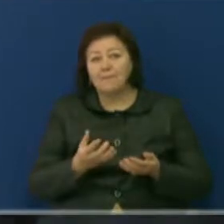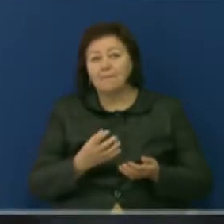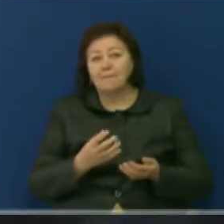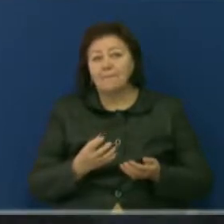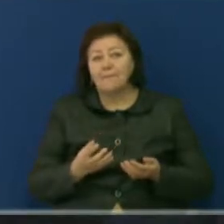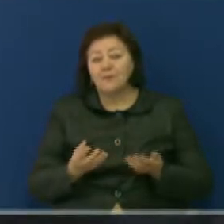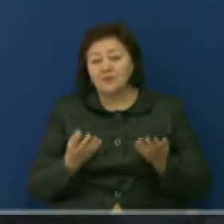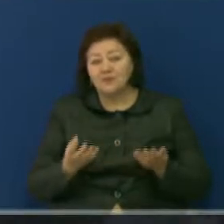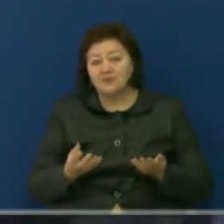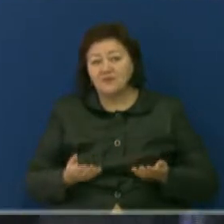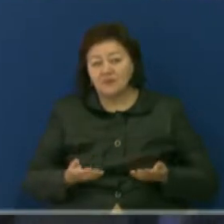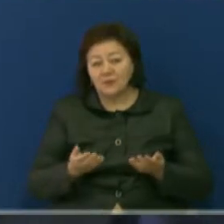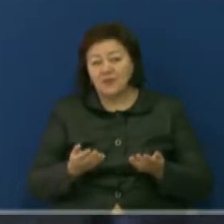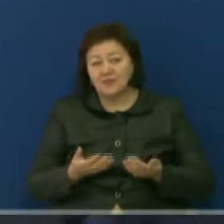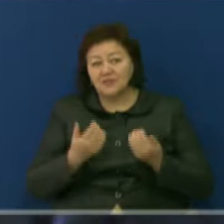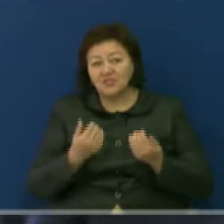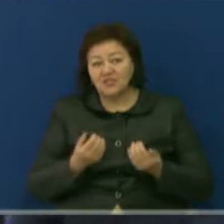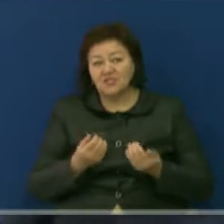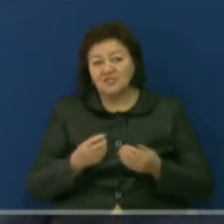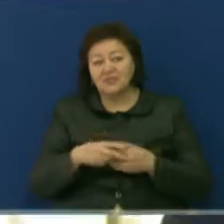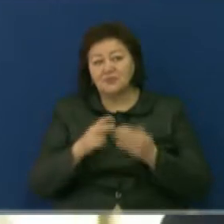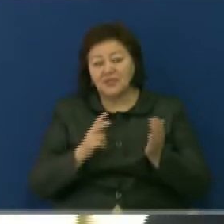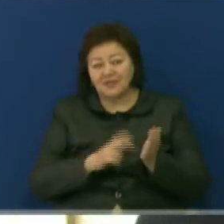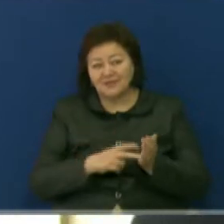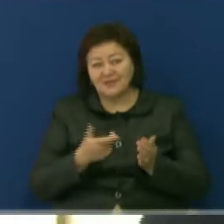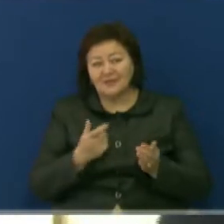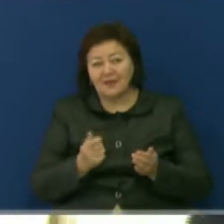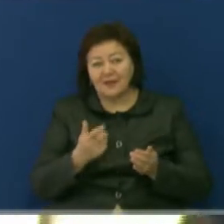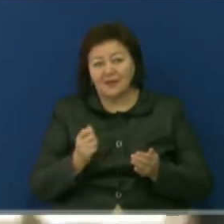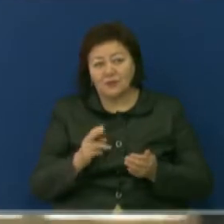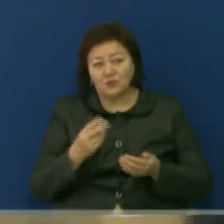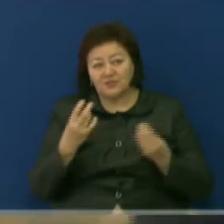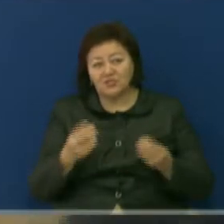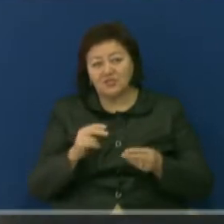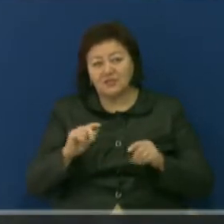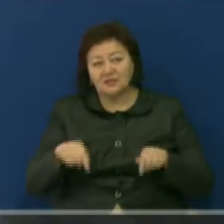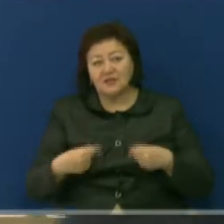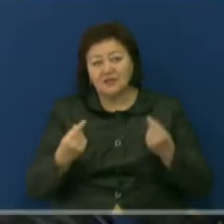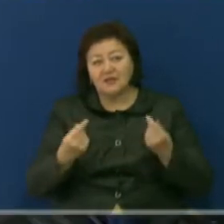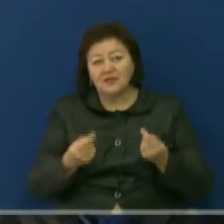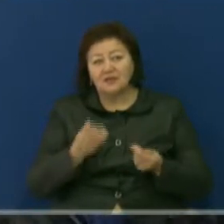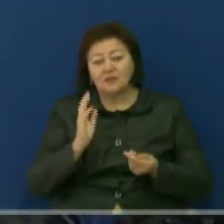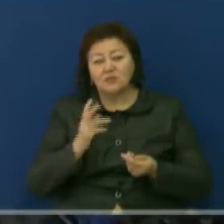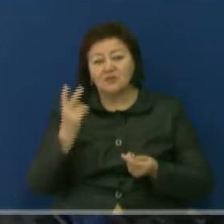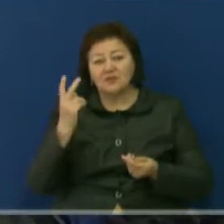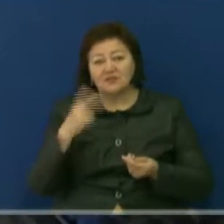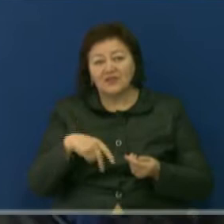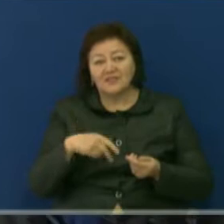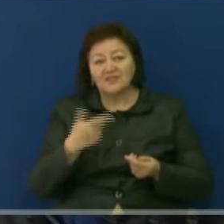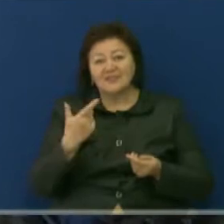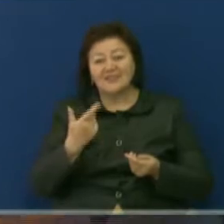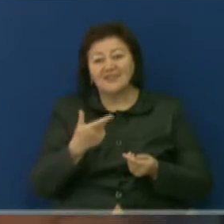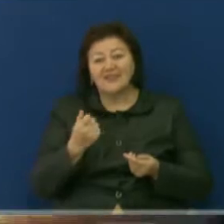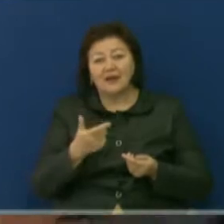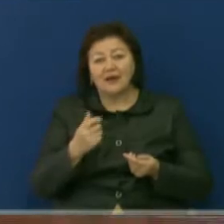тиіс. Келесі жылы қосымша ыстық су қазандығын орнатып, қайта жаңғыртудан кейін қазандықтың қуаты 20 гигакалорийге